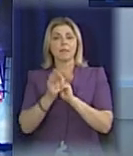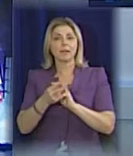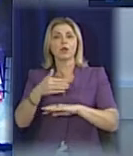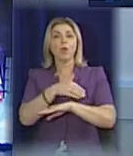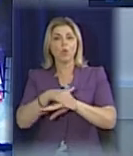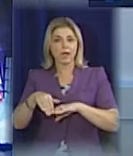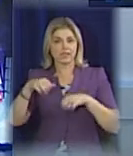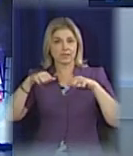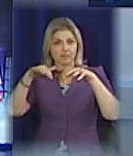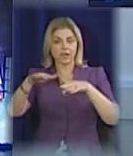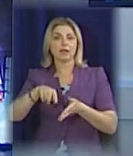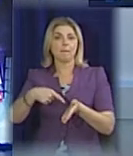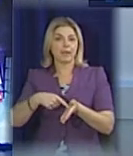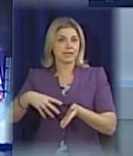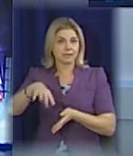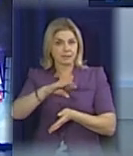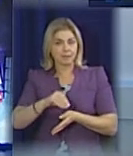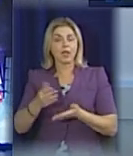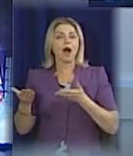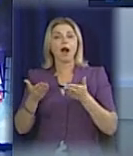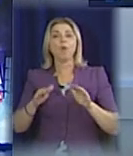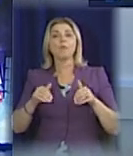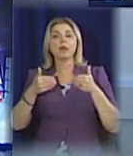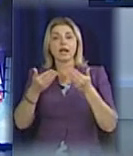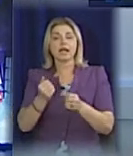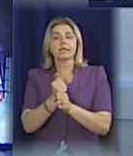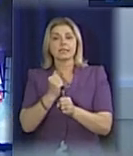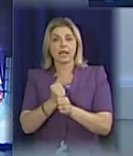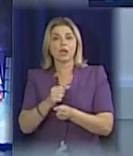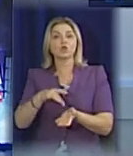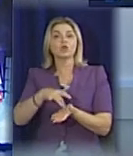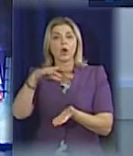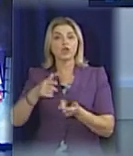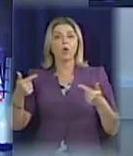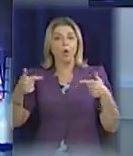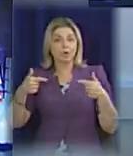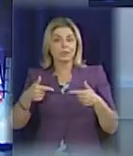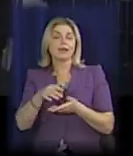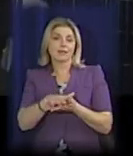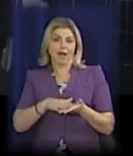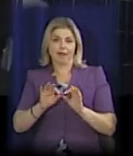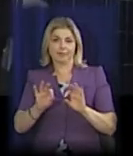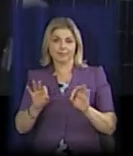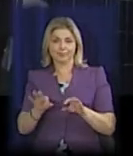всьому місті. Яку пропозицію зробили міській владі столичні гості – далі у сюжеті.